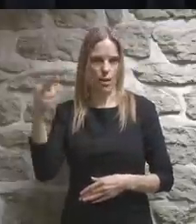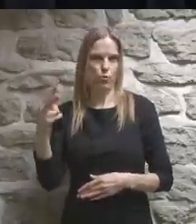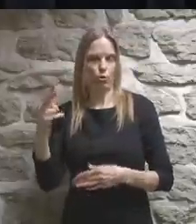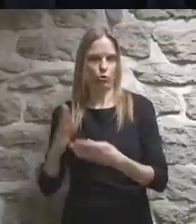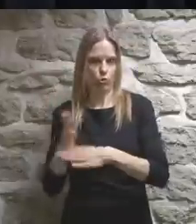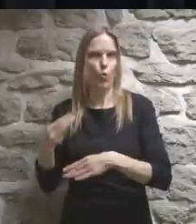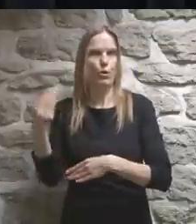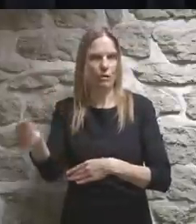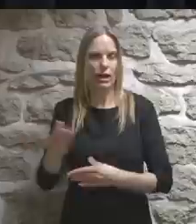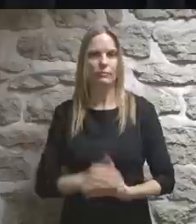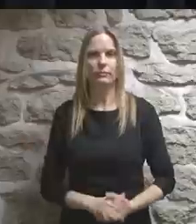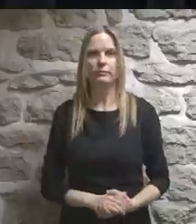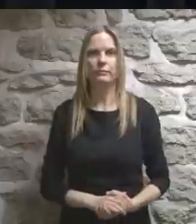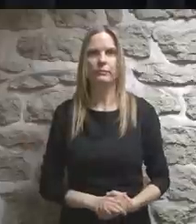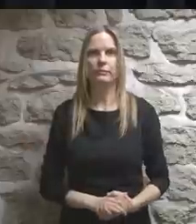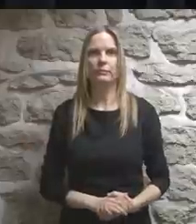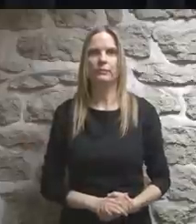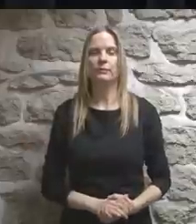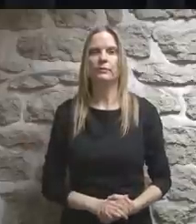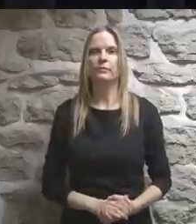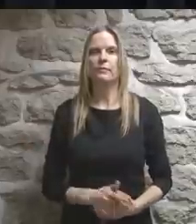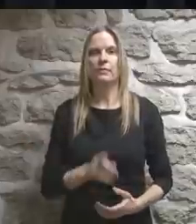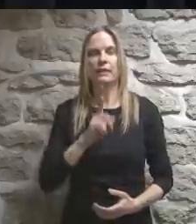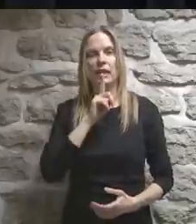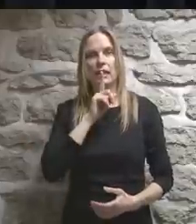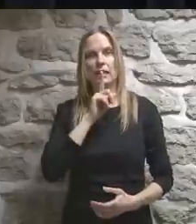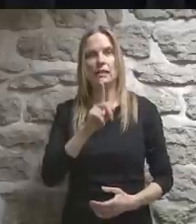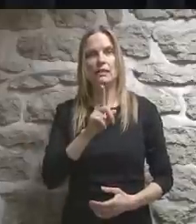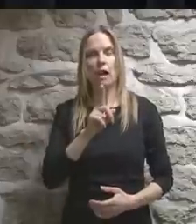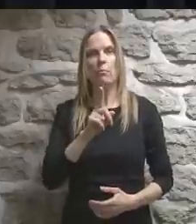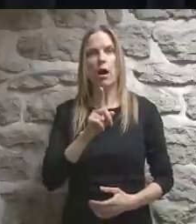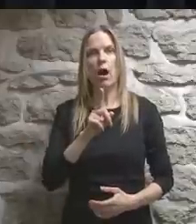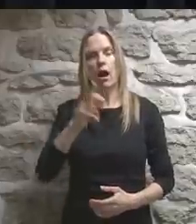ja ka siis